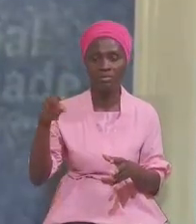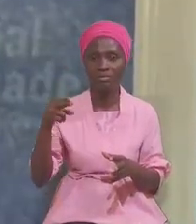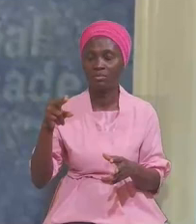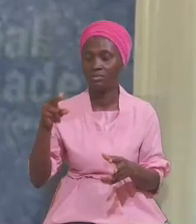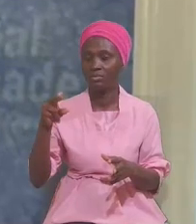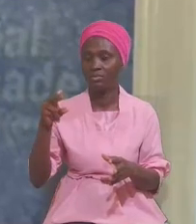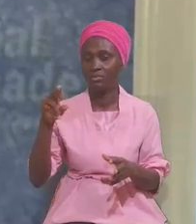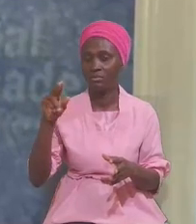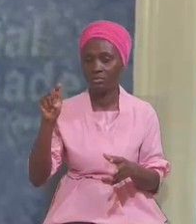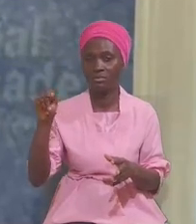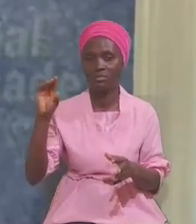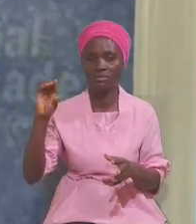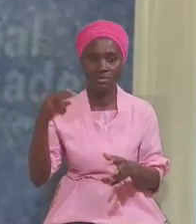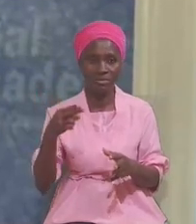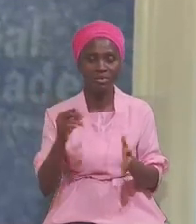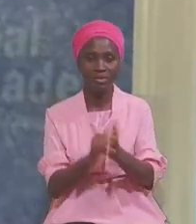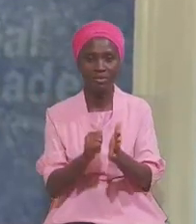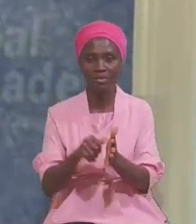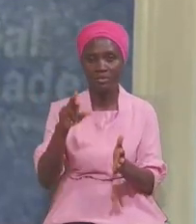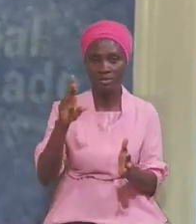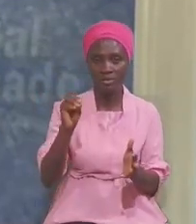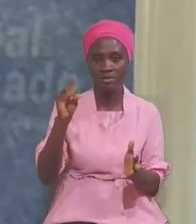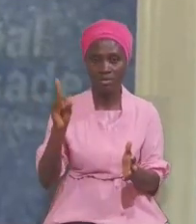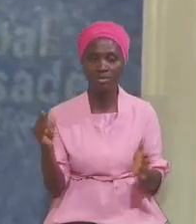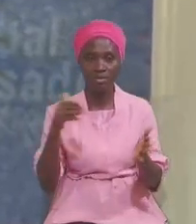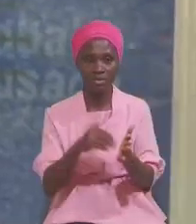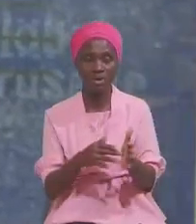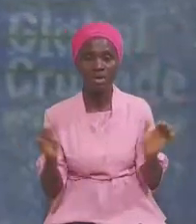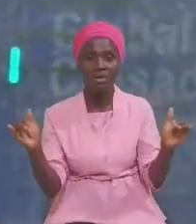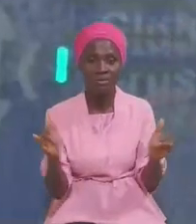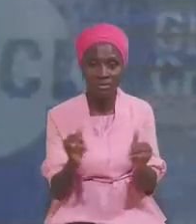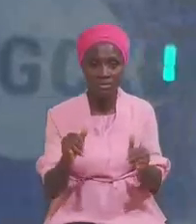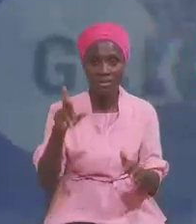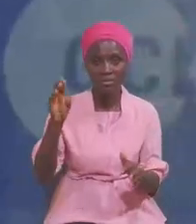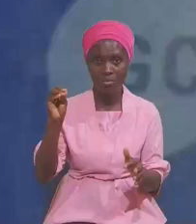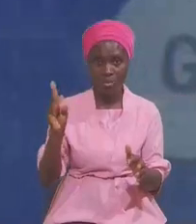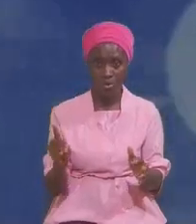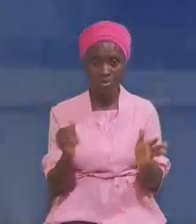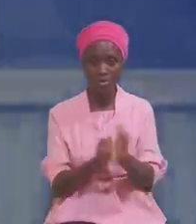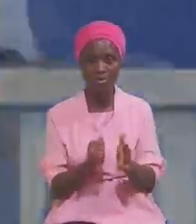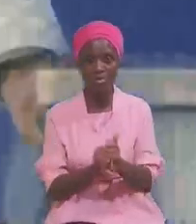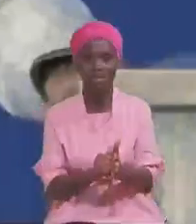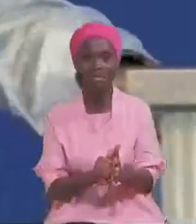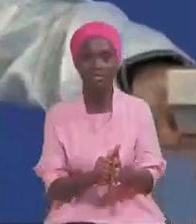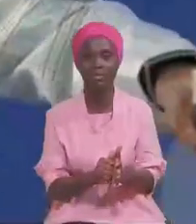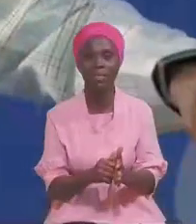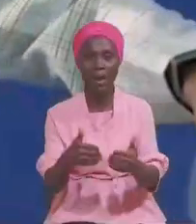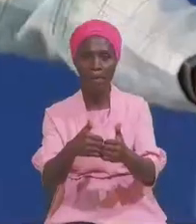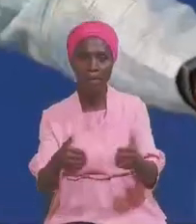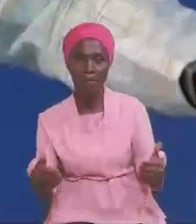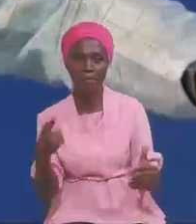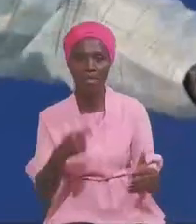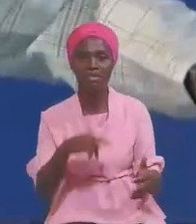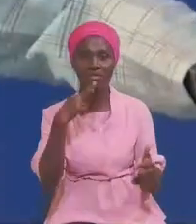bâton. Et puis il a fait. Et la mer Rouge s'est fermée.